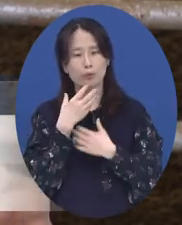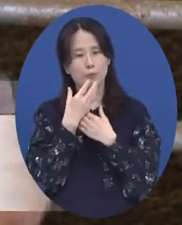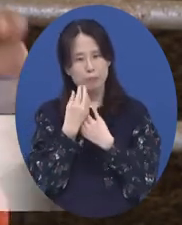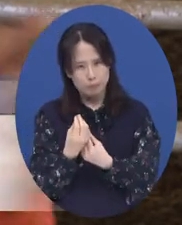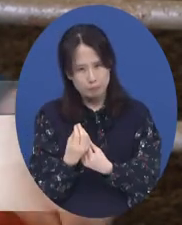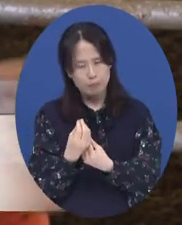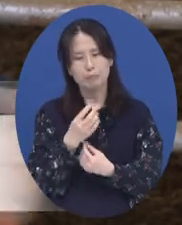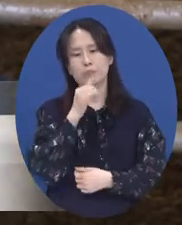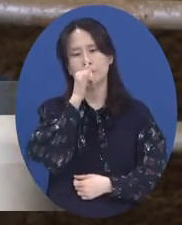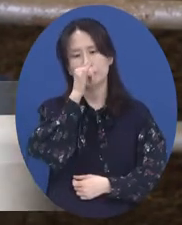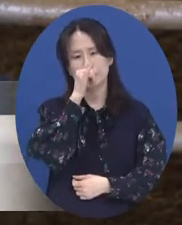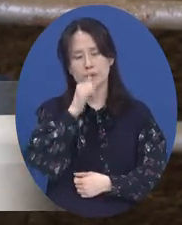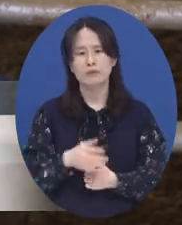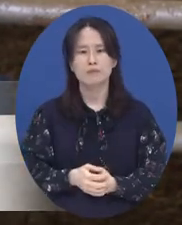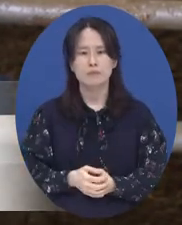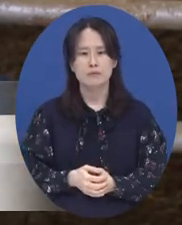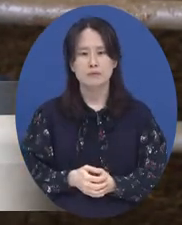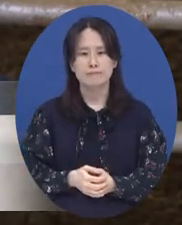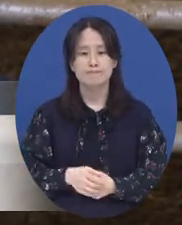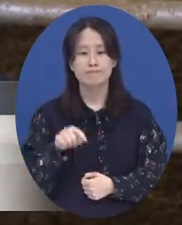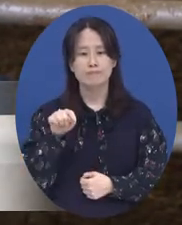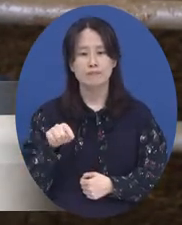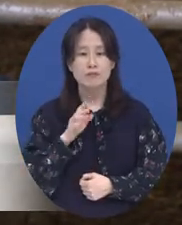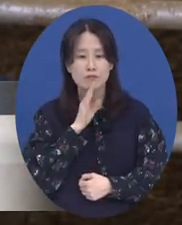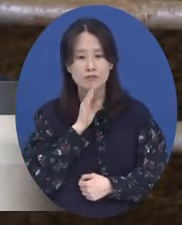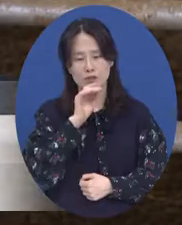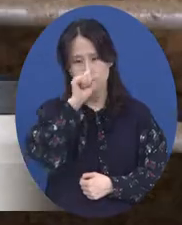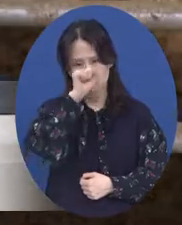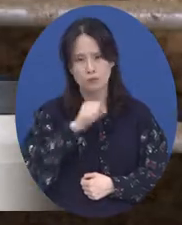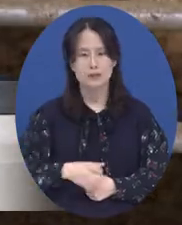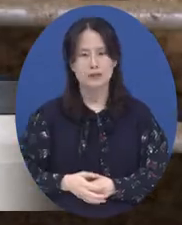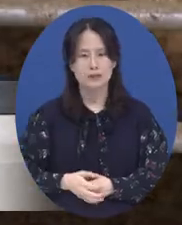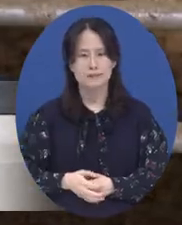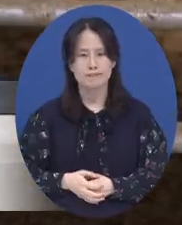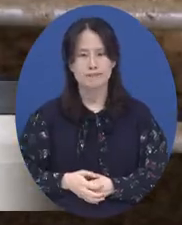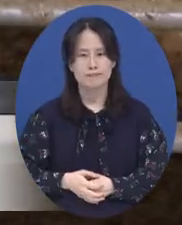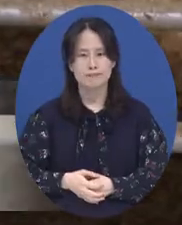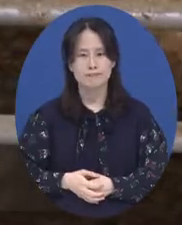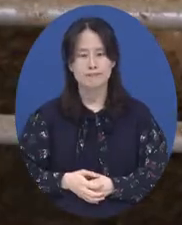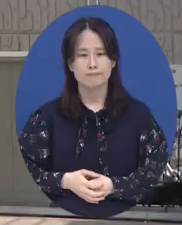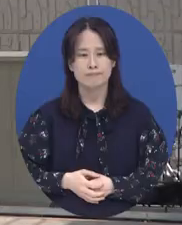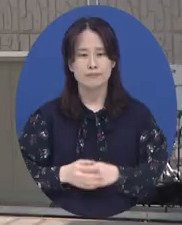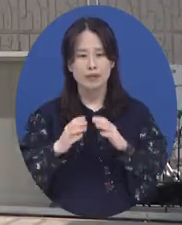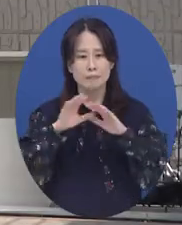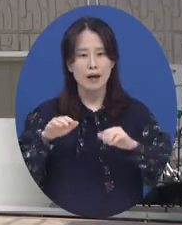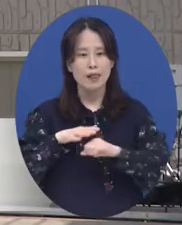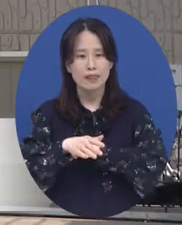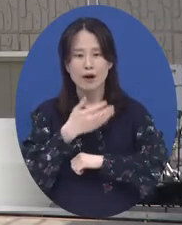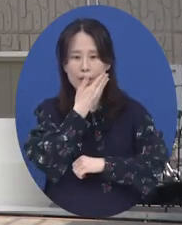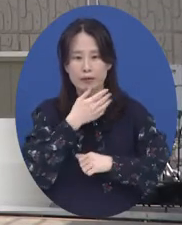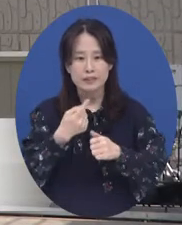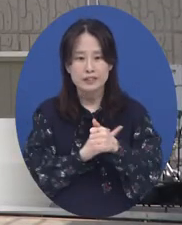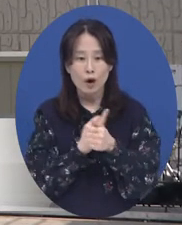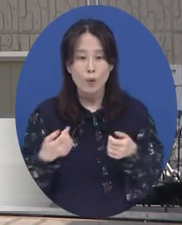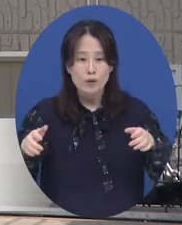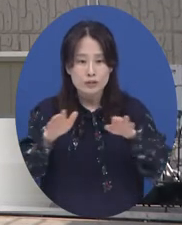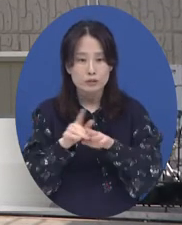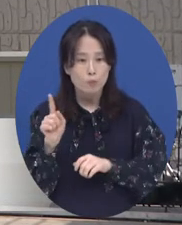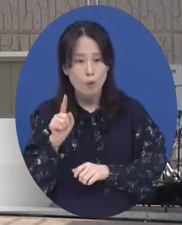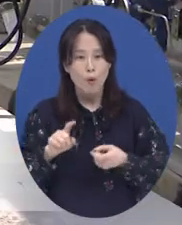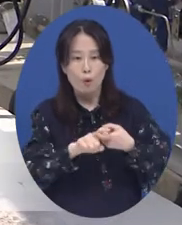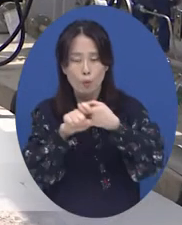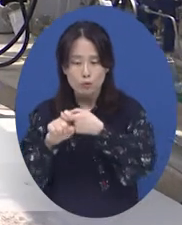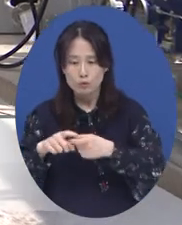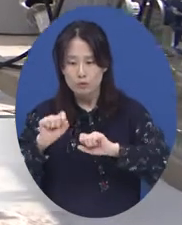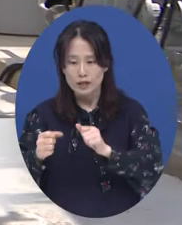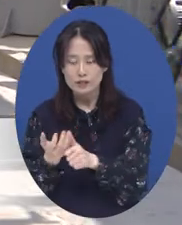오물이 새지 않고 편안하게 갈 수가 있죠. 진짜 좋은 거예요, 이건. 마을형 퇴비자원화 시설은